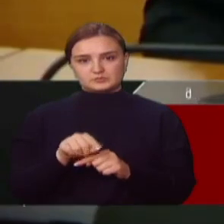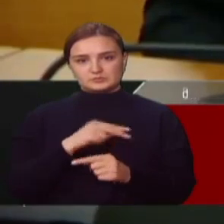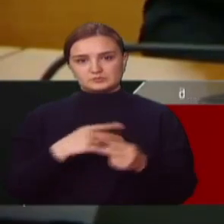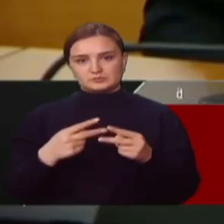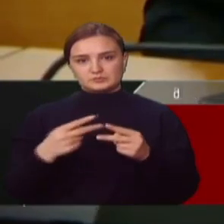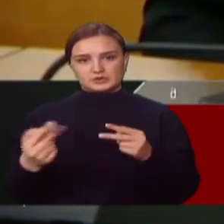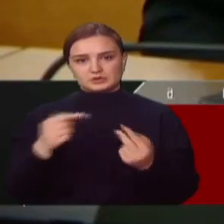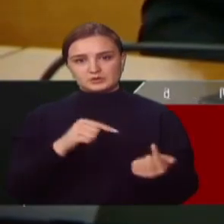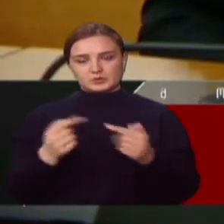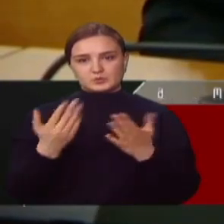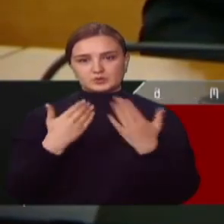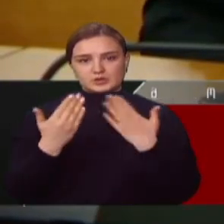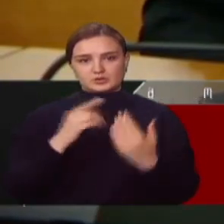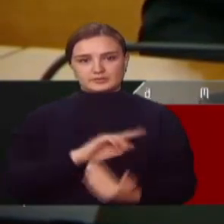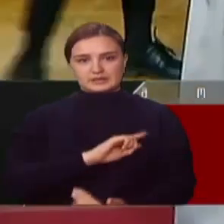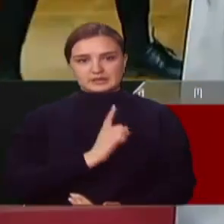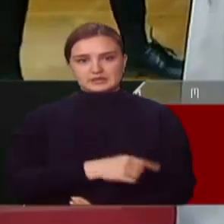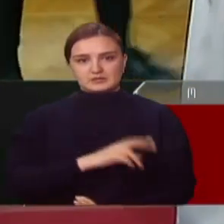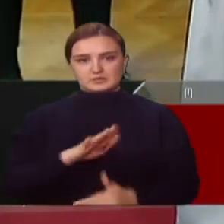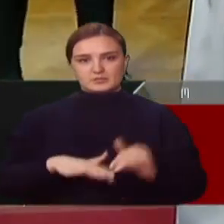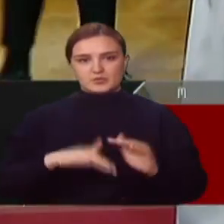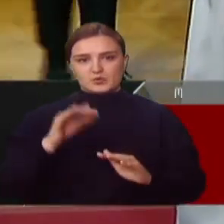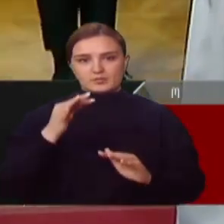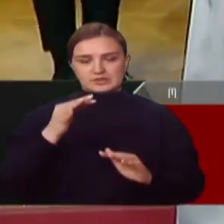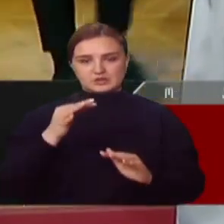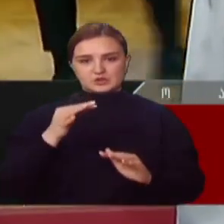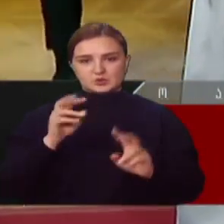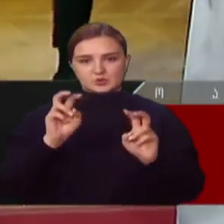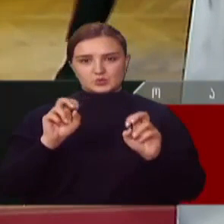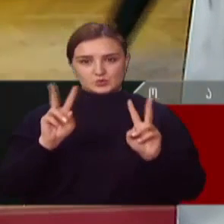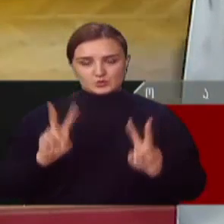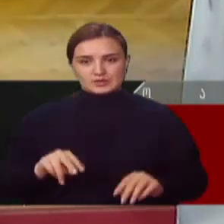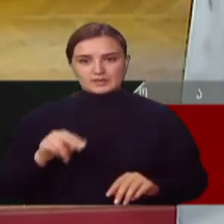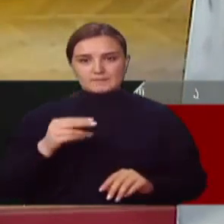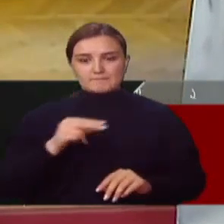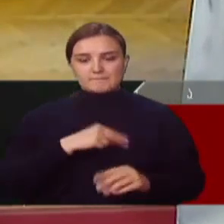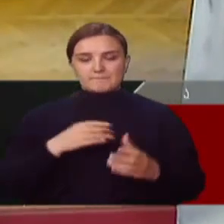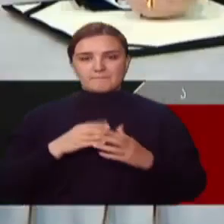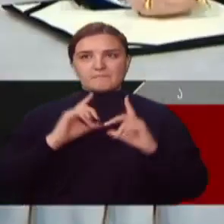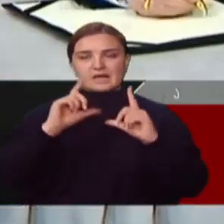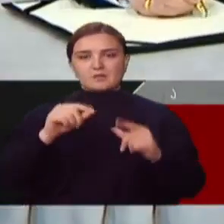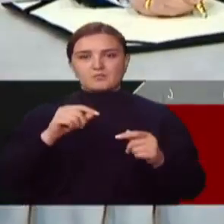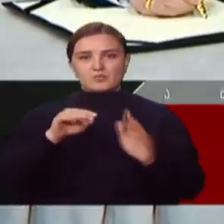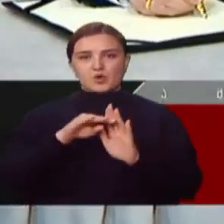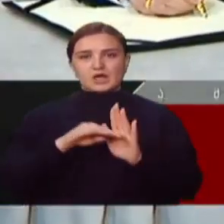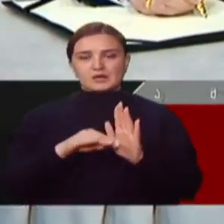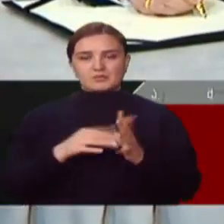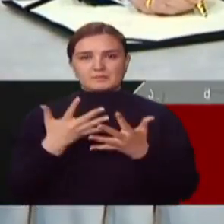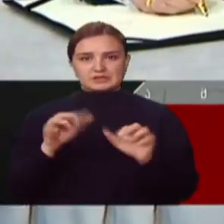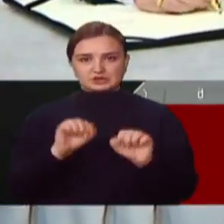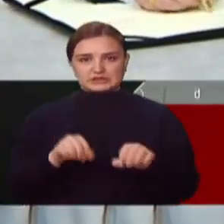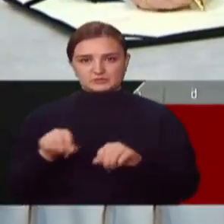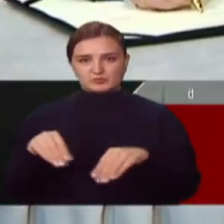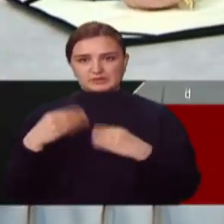პარტნიორებს შორის ურთიერთობის გაღრმავება და პროფესიულ და აკადემიური პერსონალისტვის გაცვლით პროგრამებში მონაწილეობის მეტი შესაძლებლობის